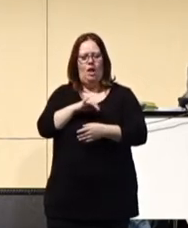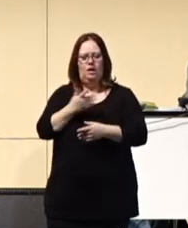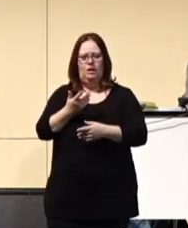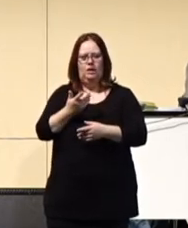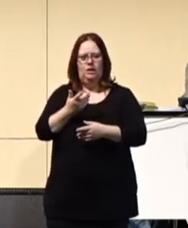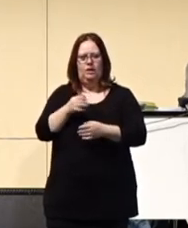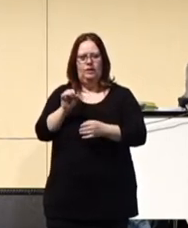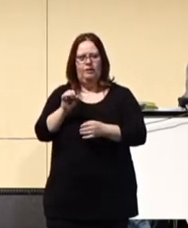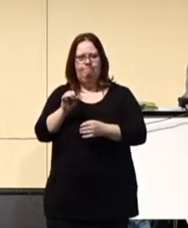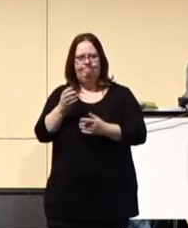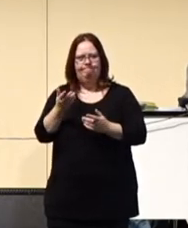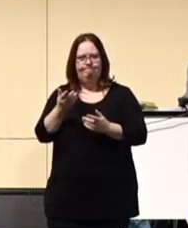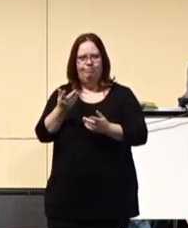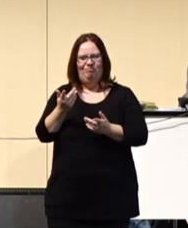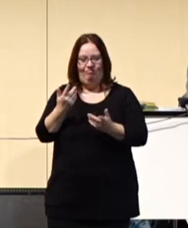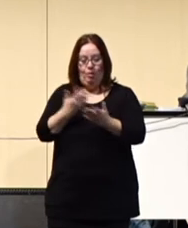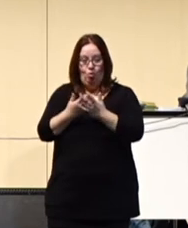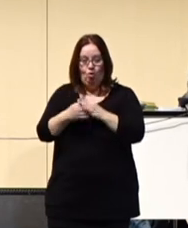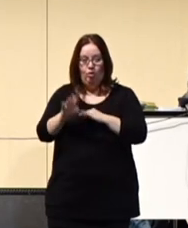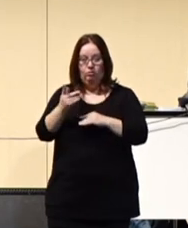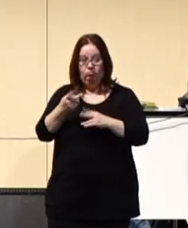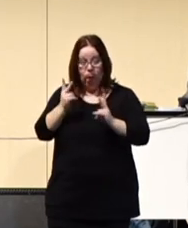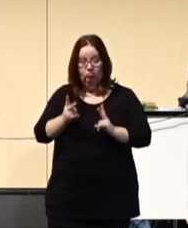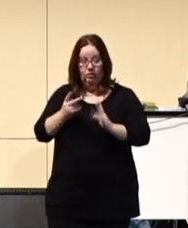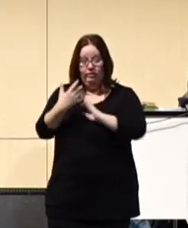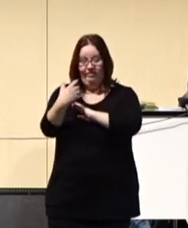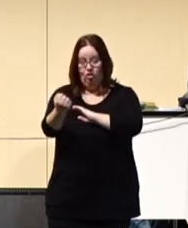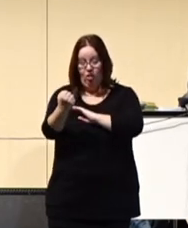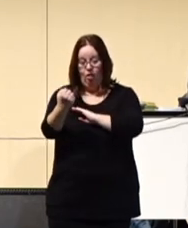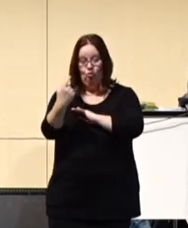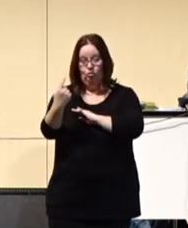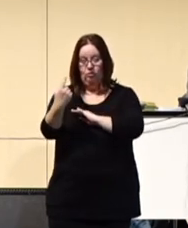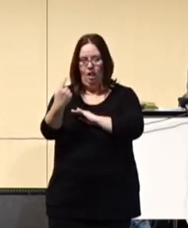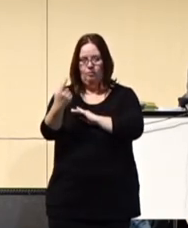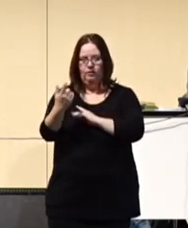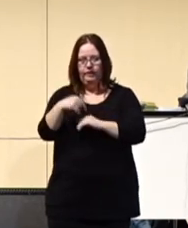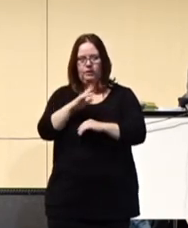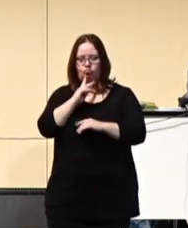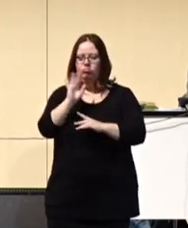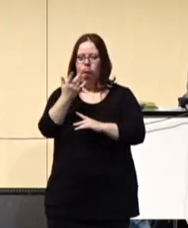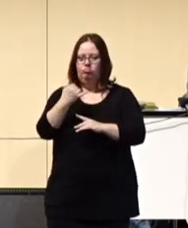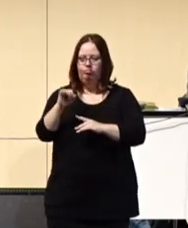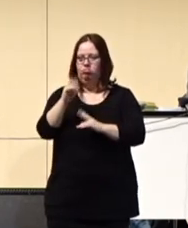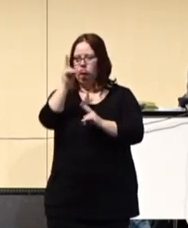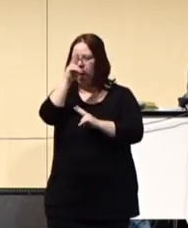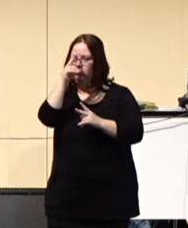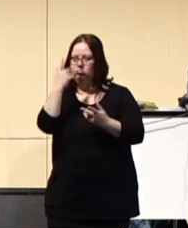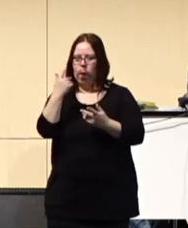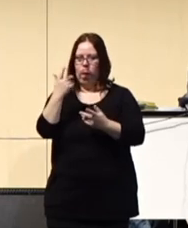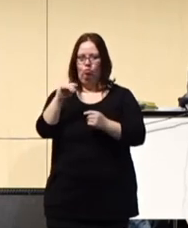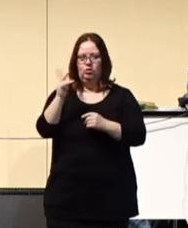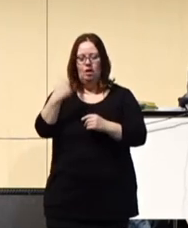nochmal, nämlich erfolgte die Feststellung der Unzuverlässigkeit und die daraus resultierende Abweisung